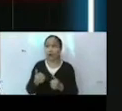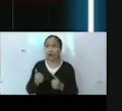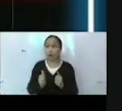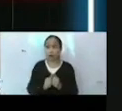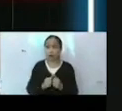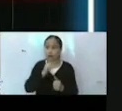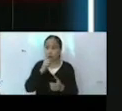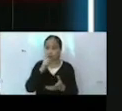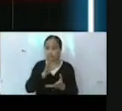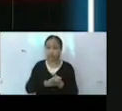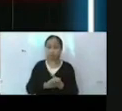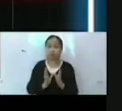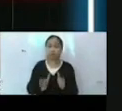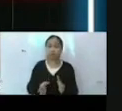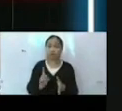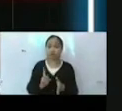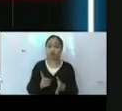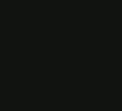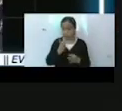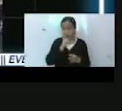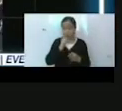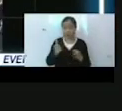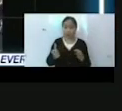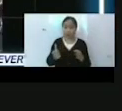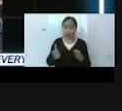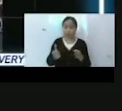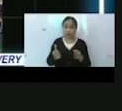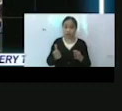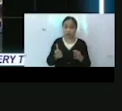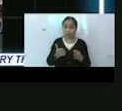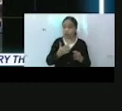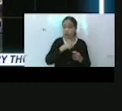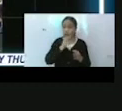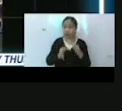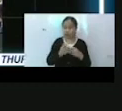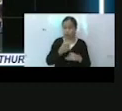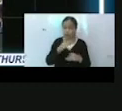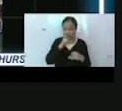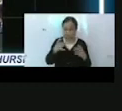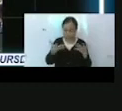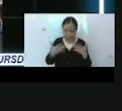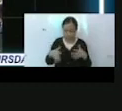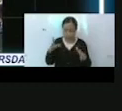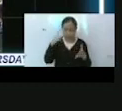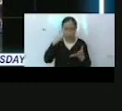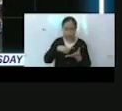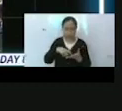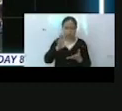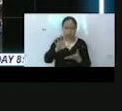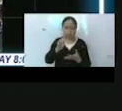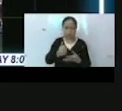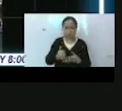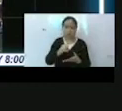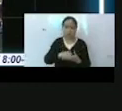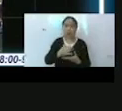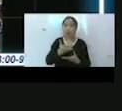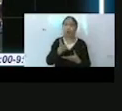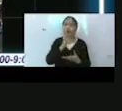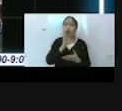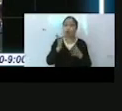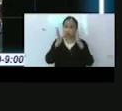a believer, I'm telling you, that's the worst part. Ngayon pa lang, i-check nyo yung sarili nyo na kayo ay